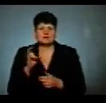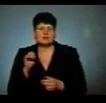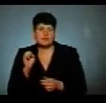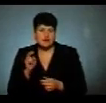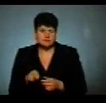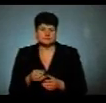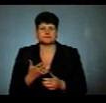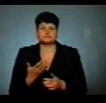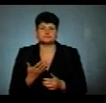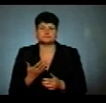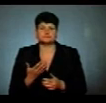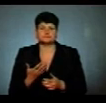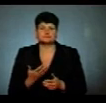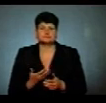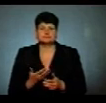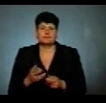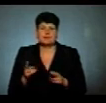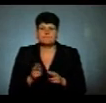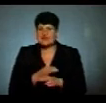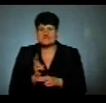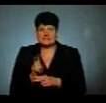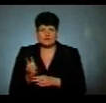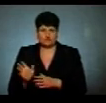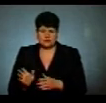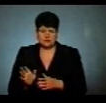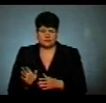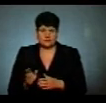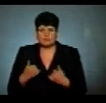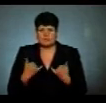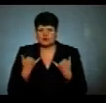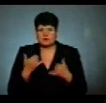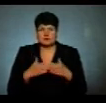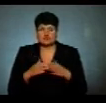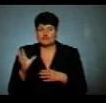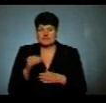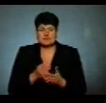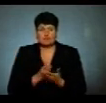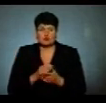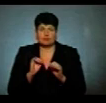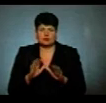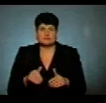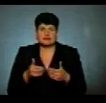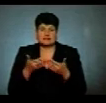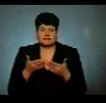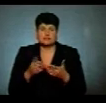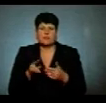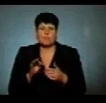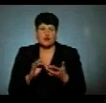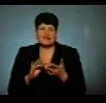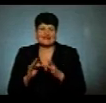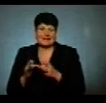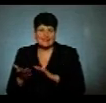політики без відвідувачів. Тобто ми сьогодні практично всі послуги можемо надавати по інтернету